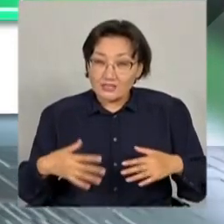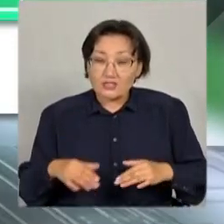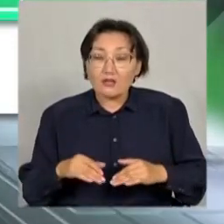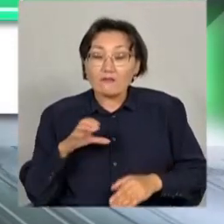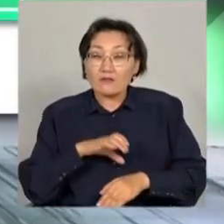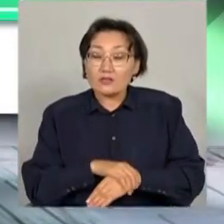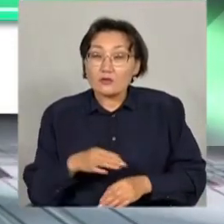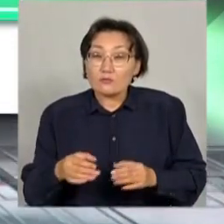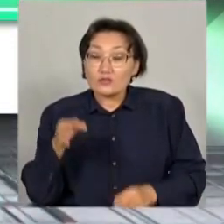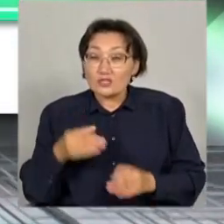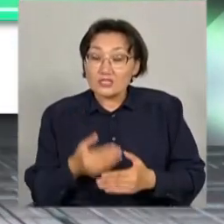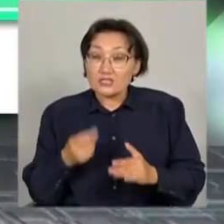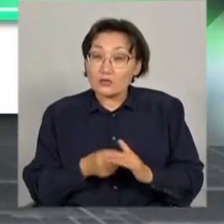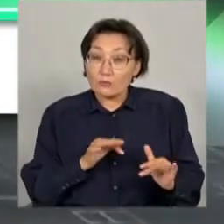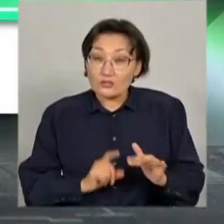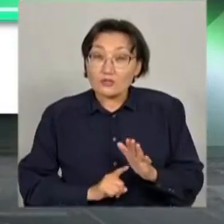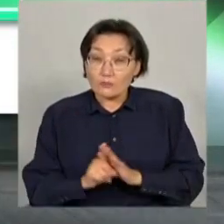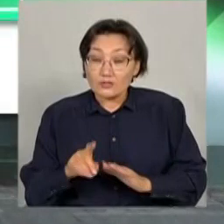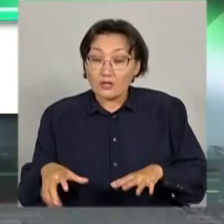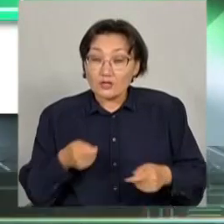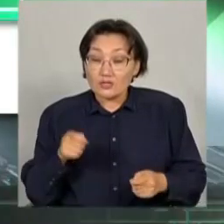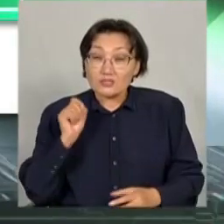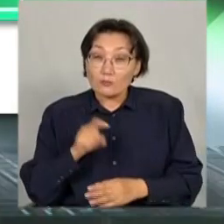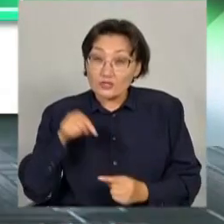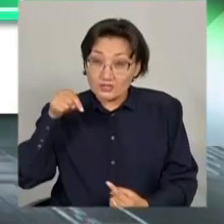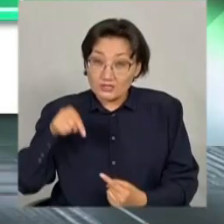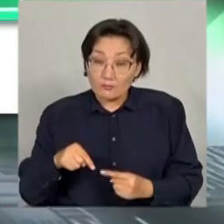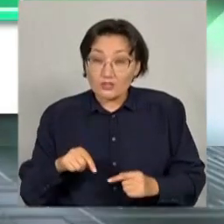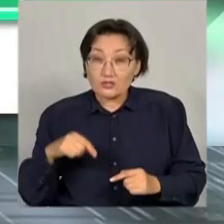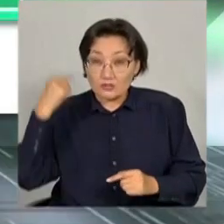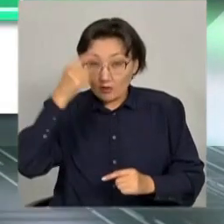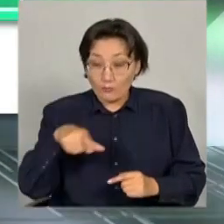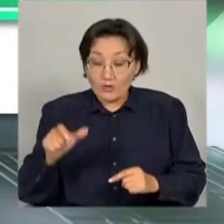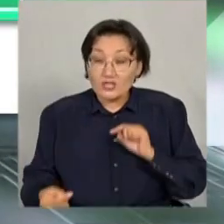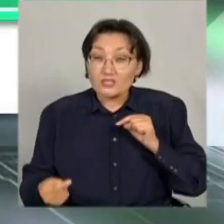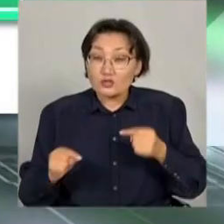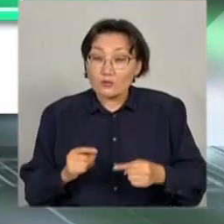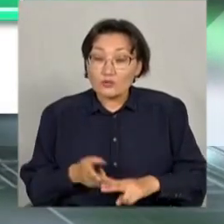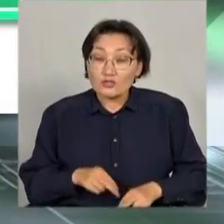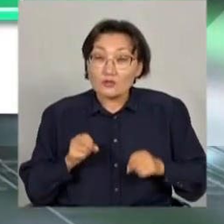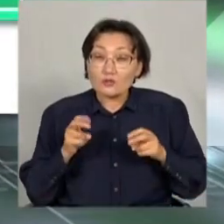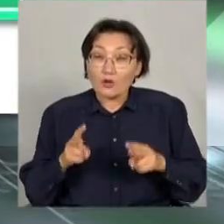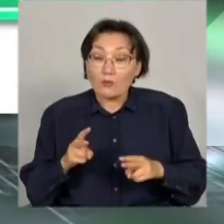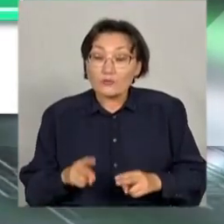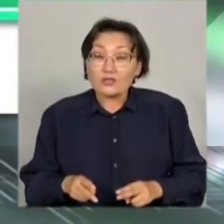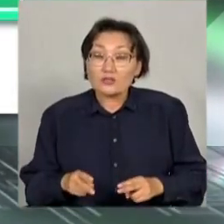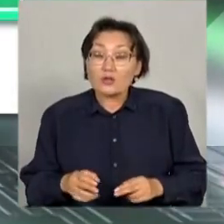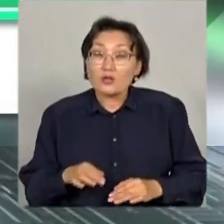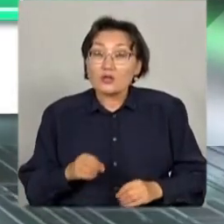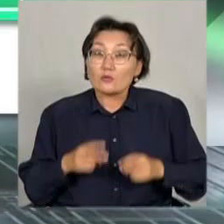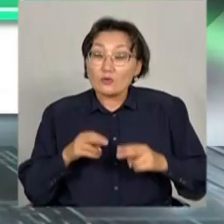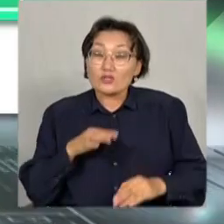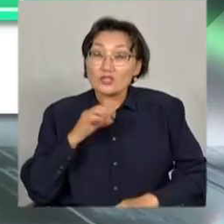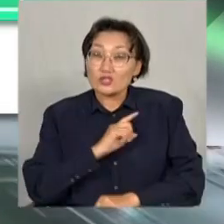дейінгі тергеп-тексеру басталды. Президенттің тапсырмасына сәйкес, жеке адамға қарсы аса қауіпті қылмыстар үшін қылмыстық